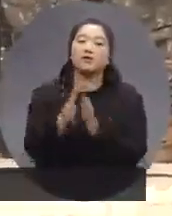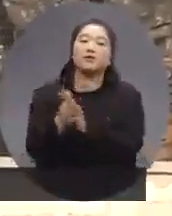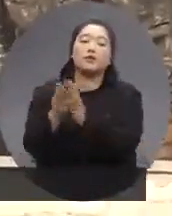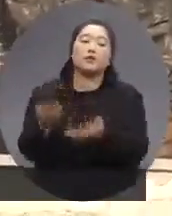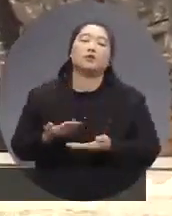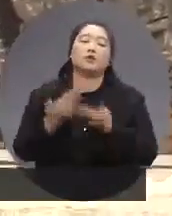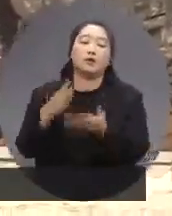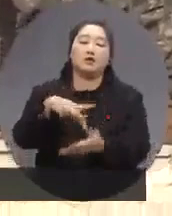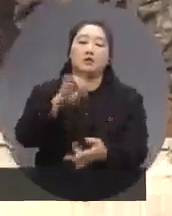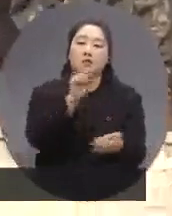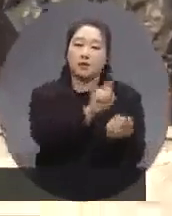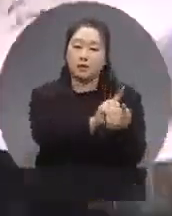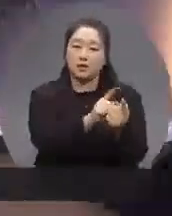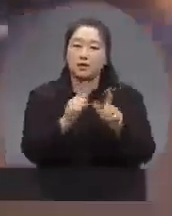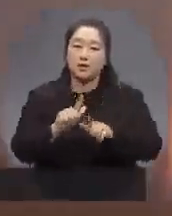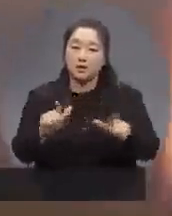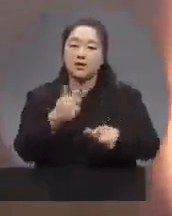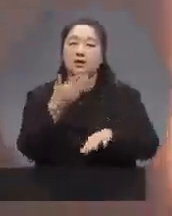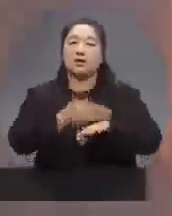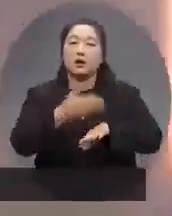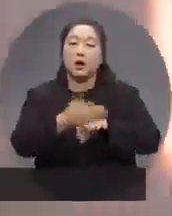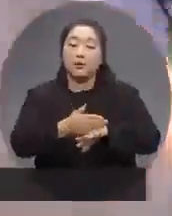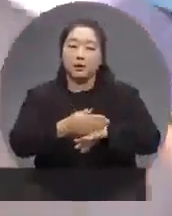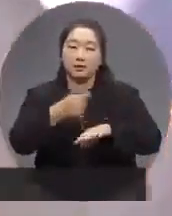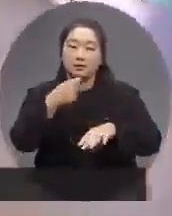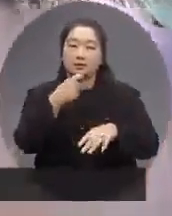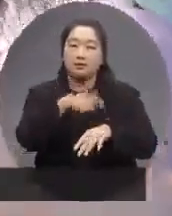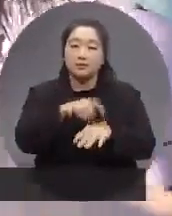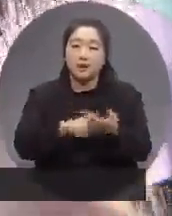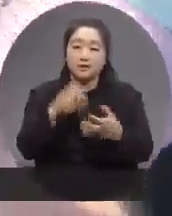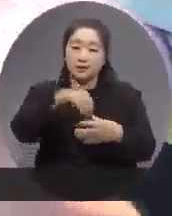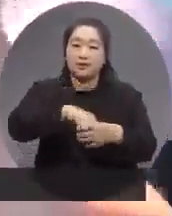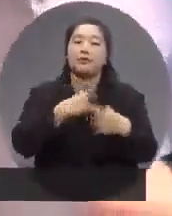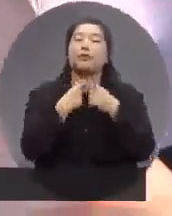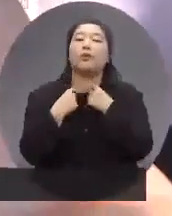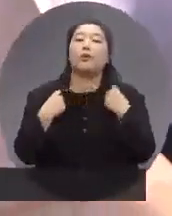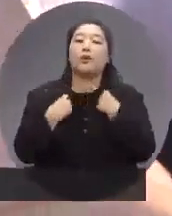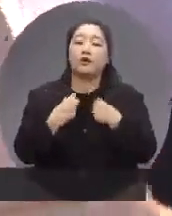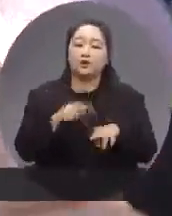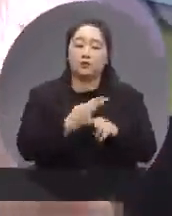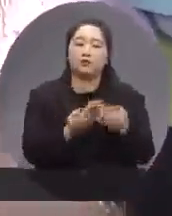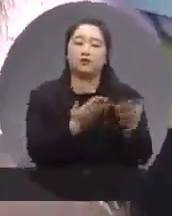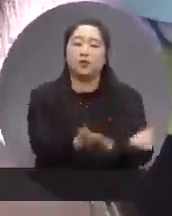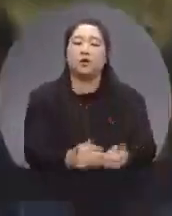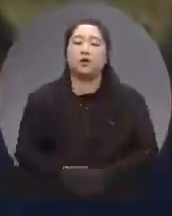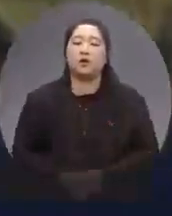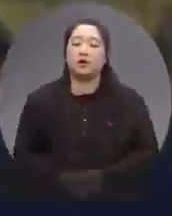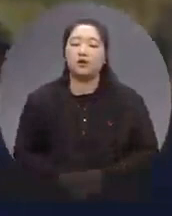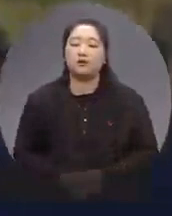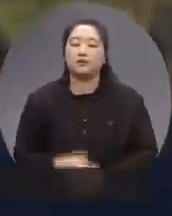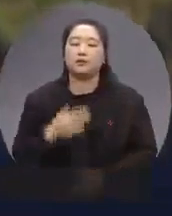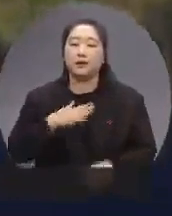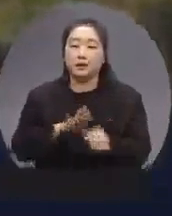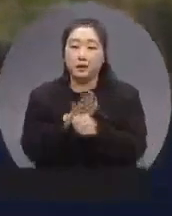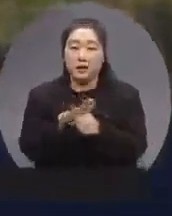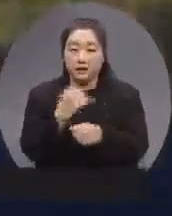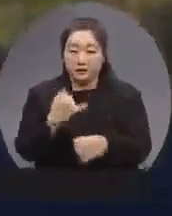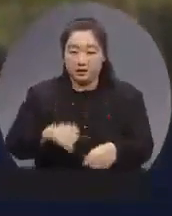처음 만난 날짜와 고마움을 담은 목걸이도 선물했습니다. 저희 사랑스러운 딸